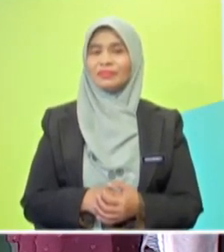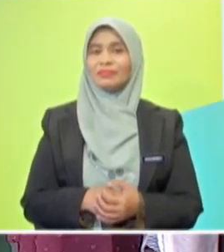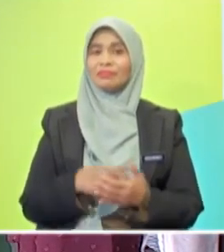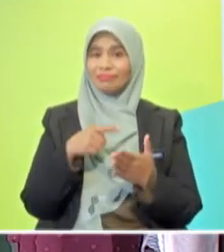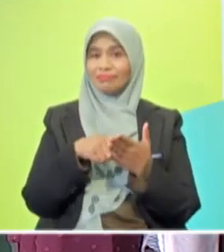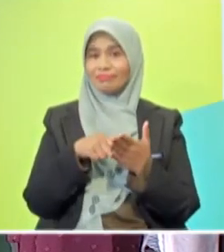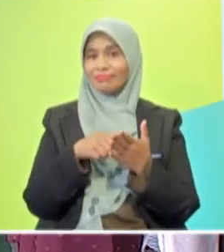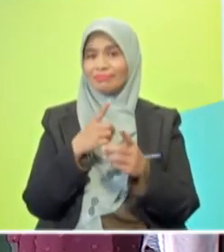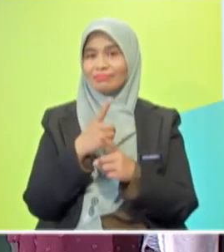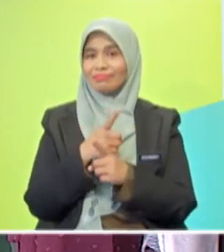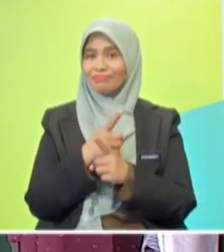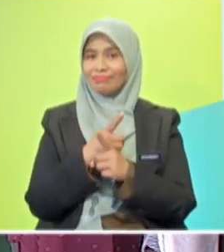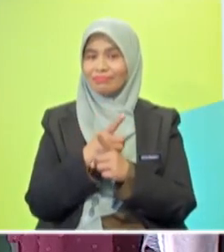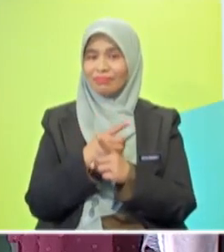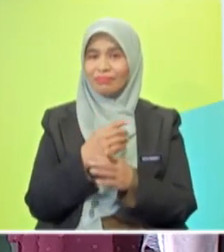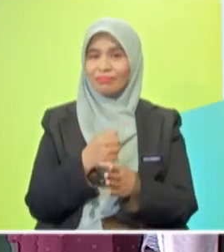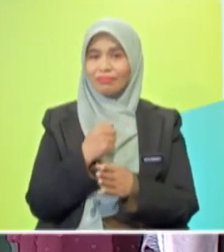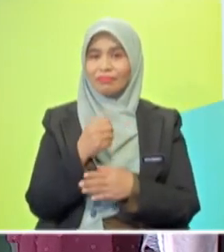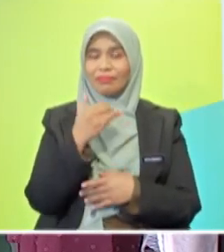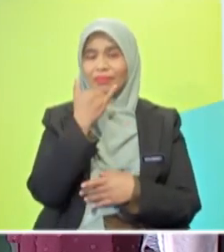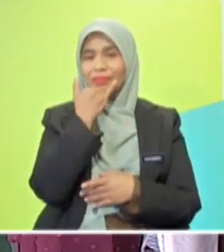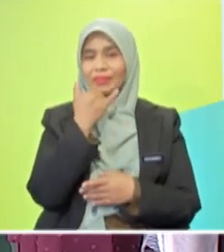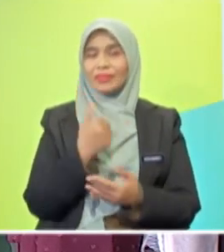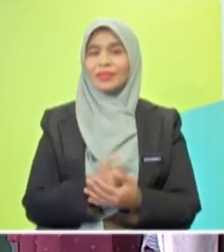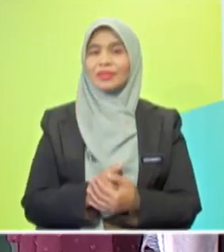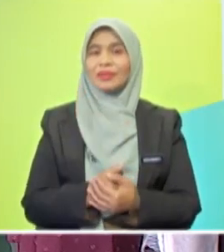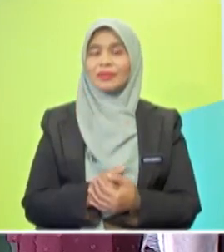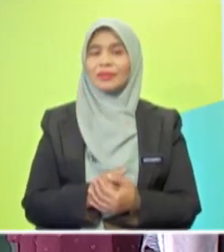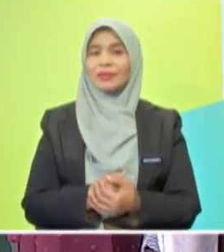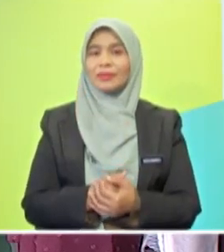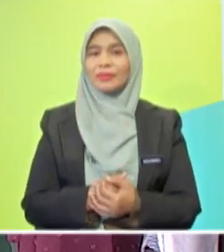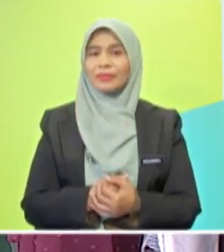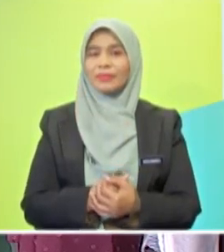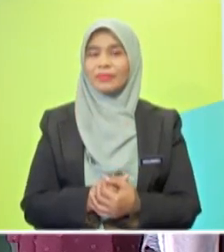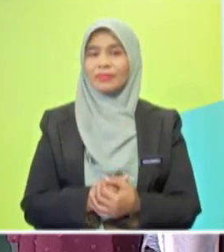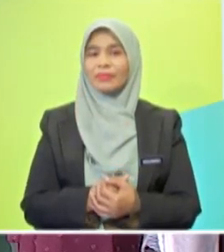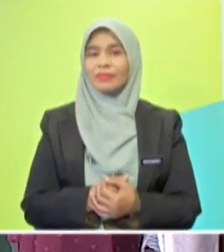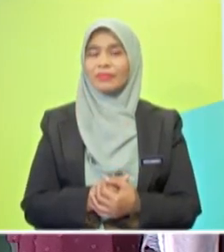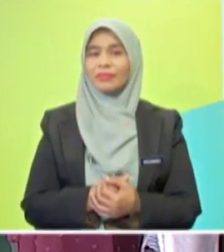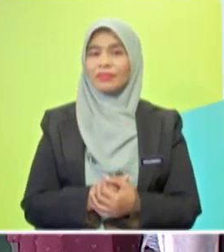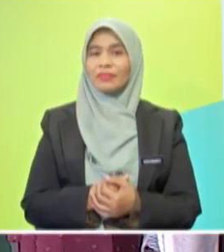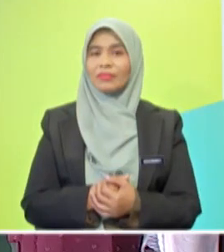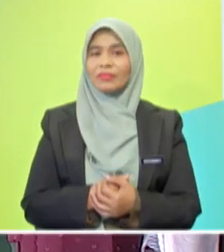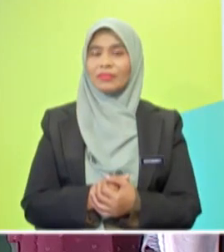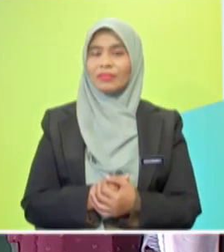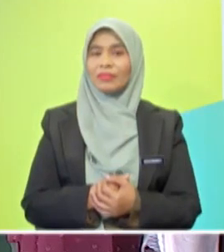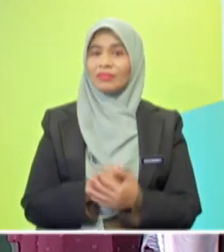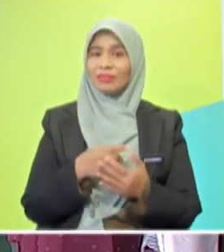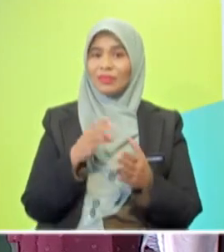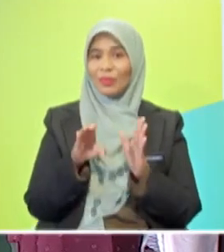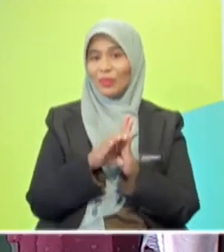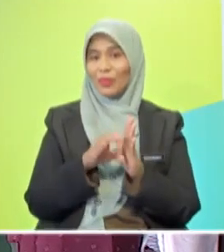betul. Oh salah. Dia punya gam dia dekat sini. Okey. Ini betul ke salah